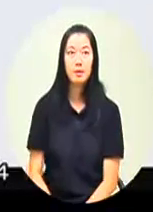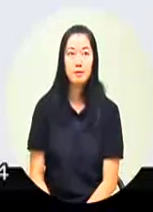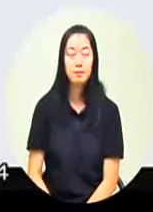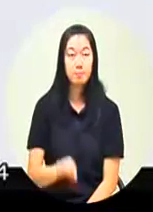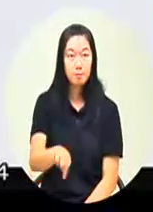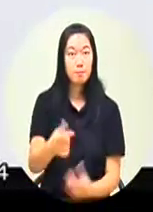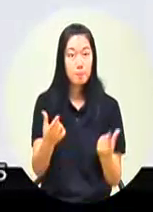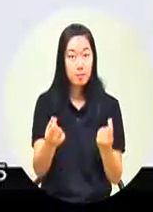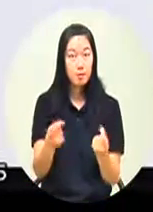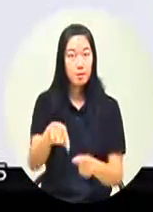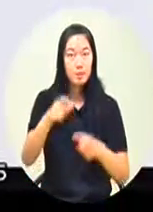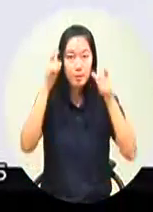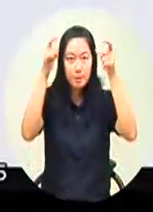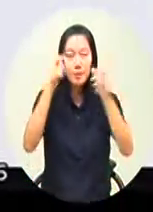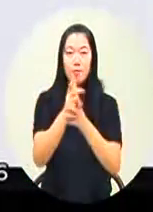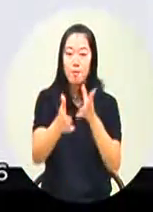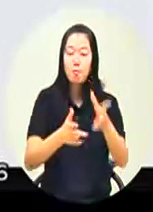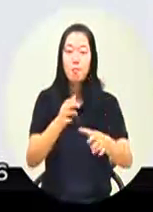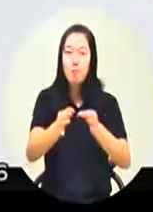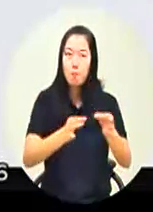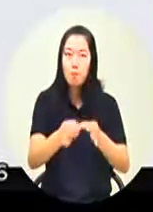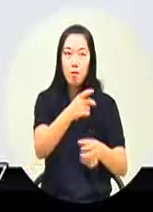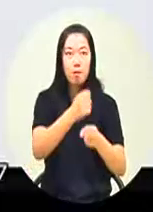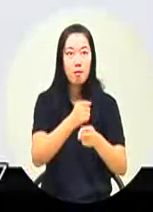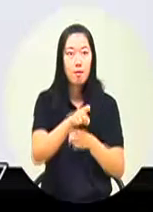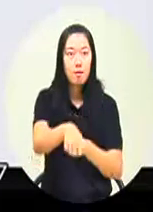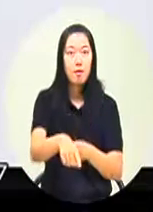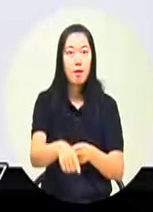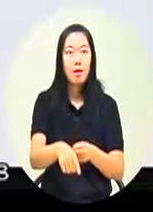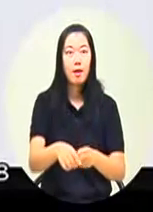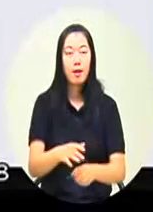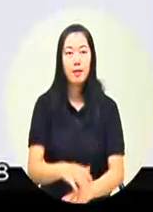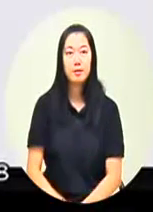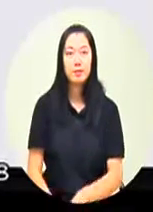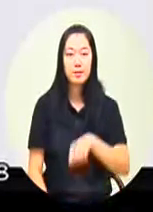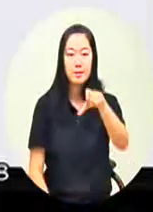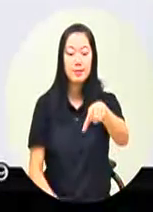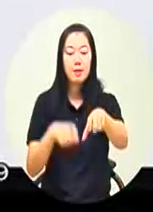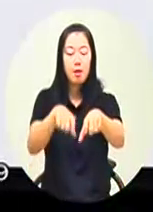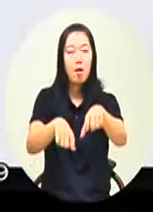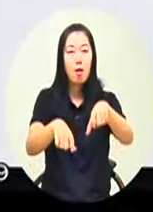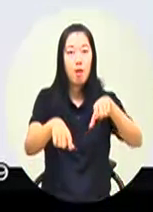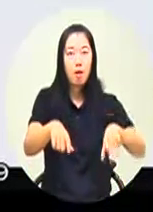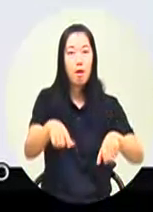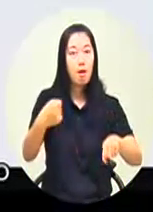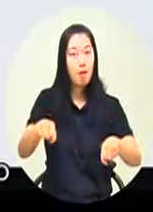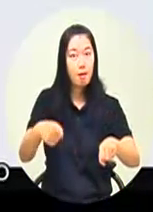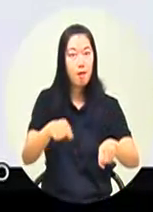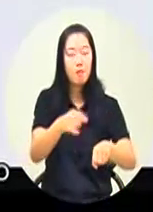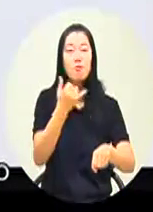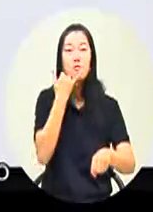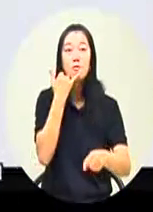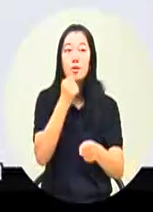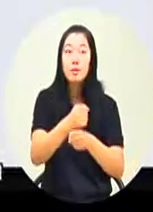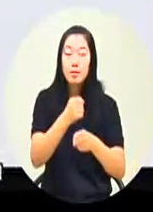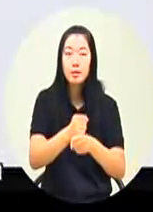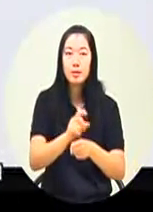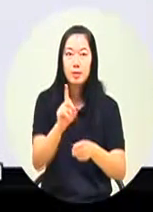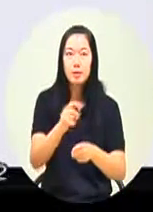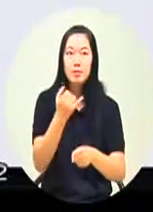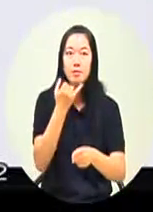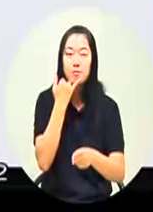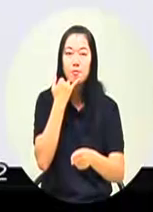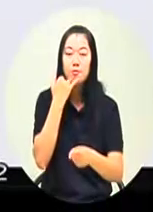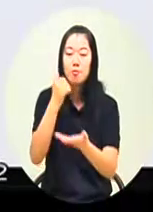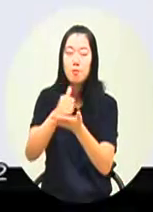也是我们高雄的厂商哈，我讲的可以后两轮、后二、前一后二，它也是可以做到又载货